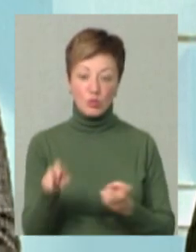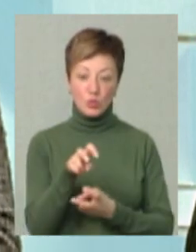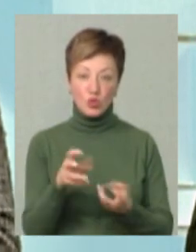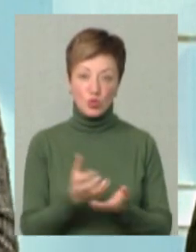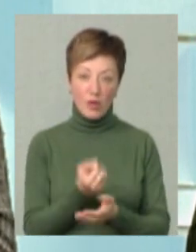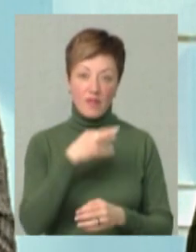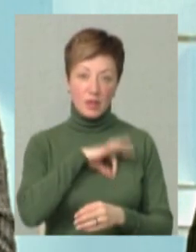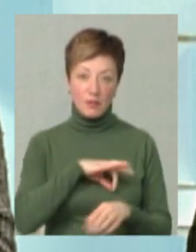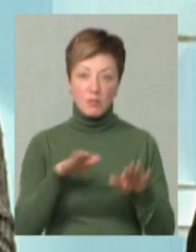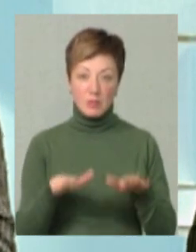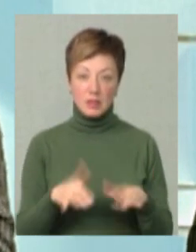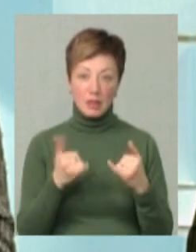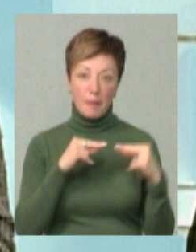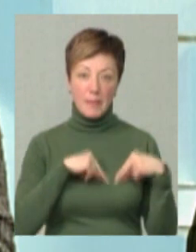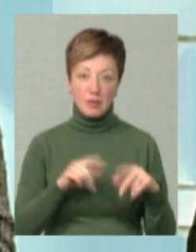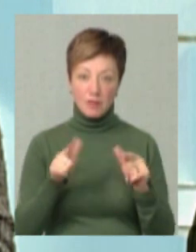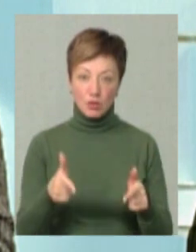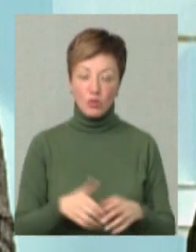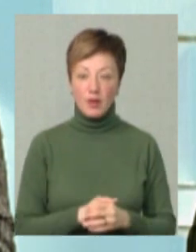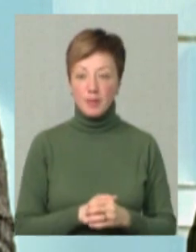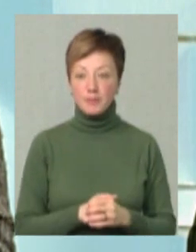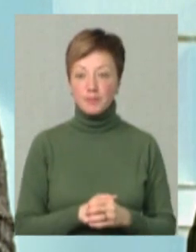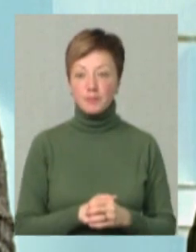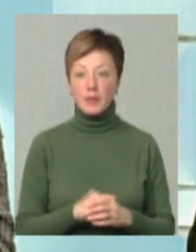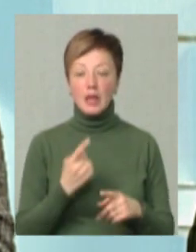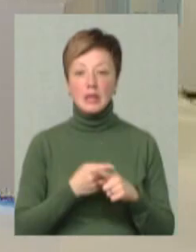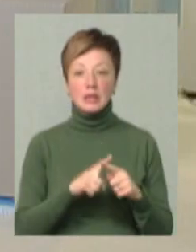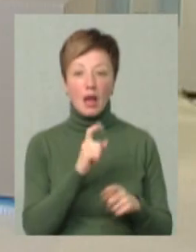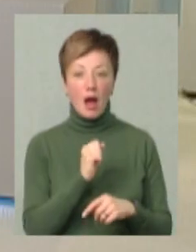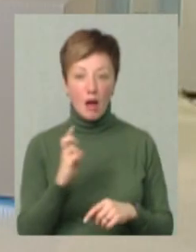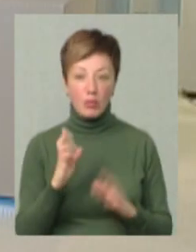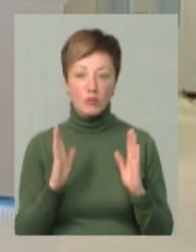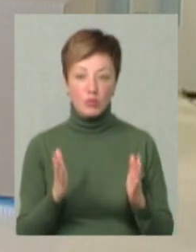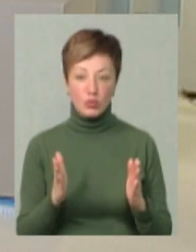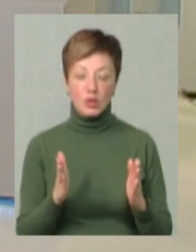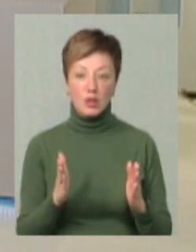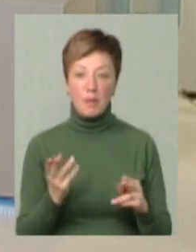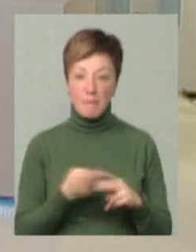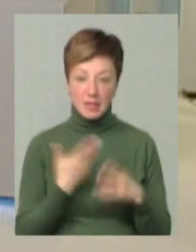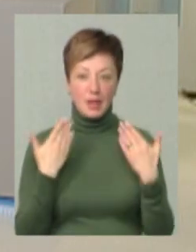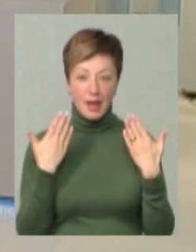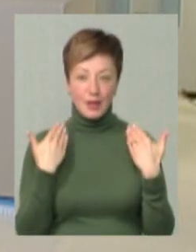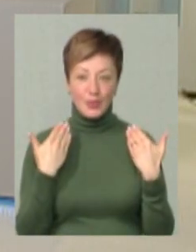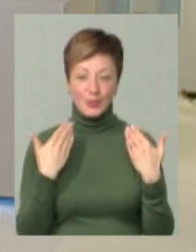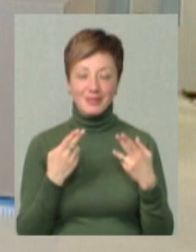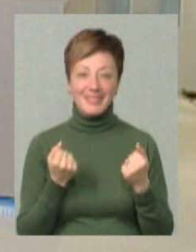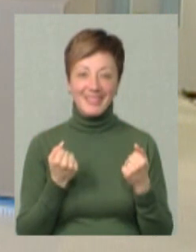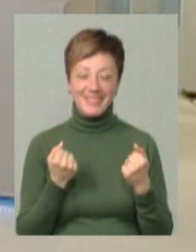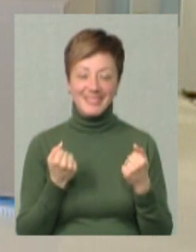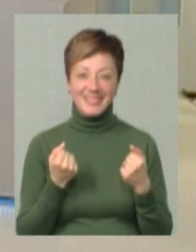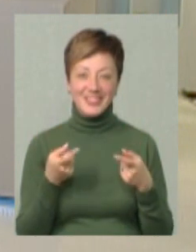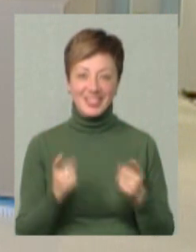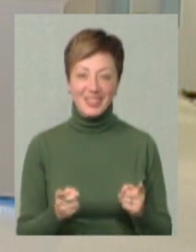підшукувати ефективне місце для працевлаштування. Цей хаб, він буде без канікул працювати? Звичайно.